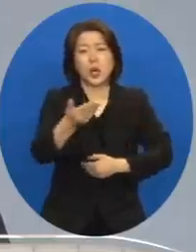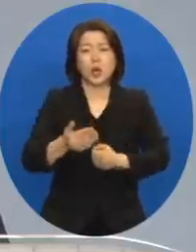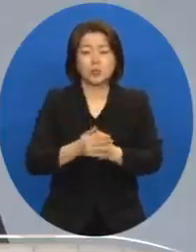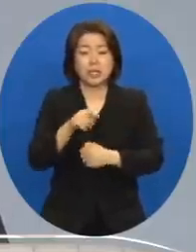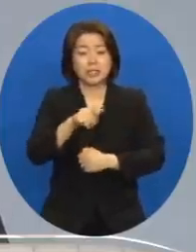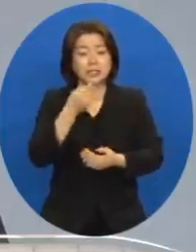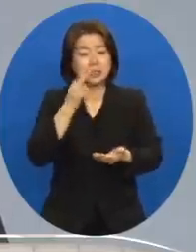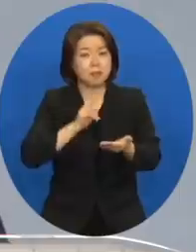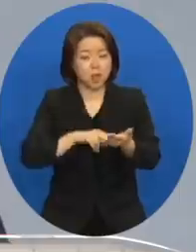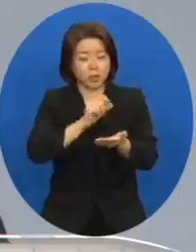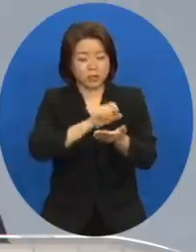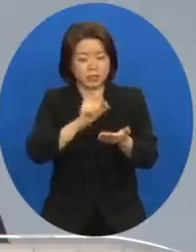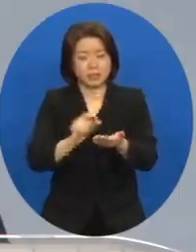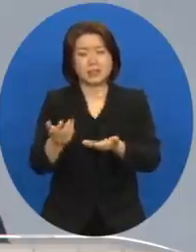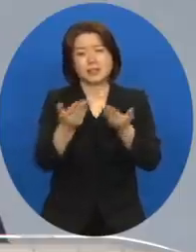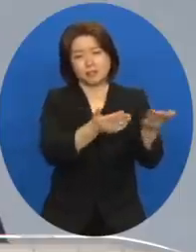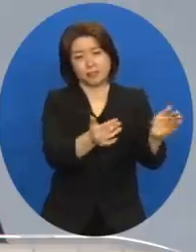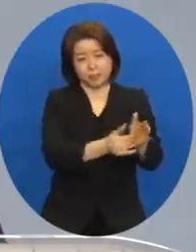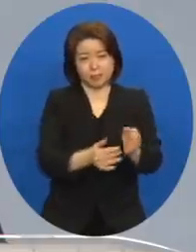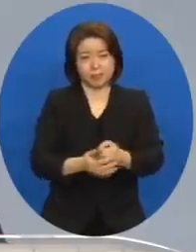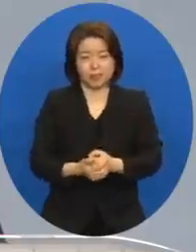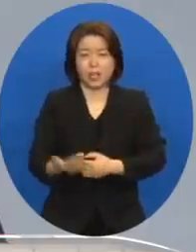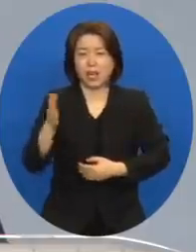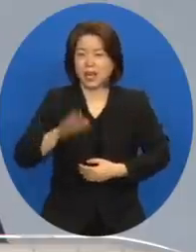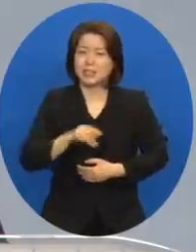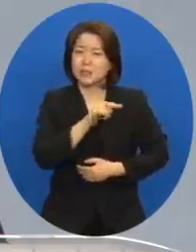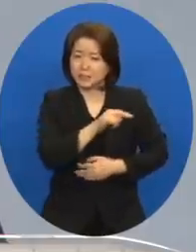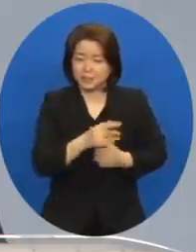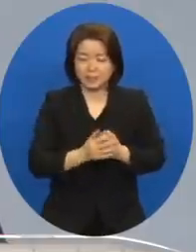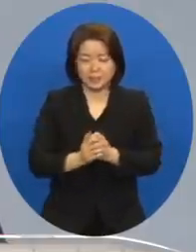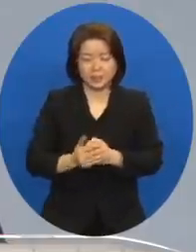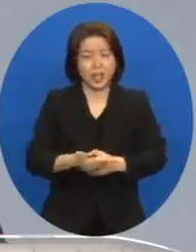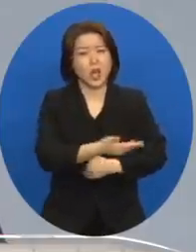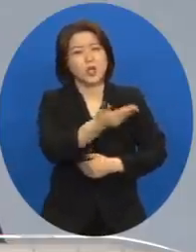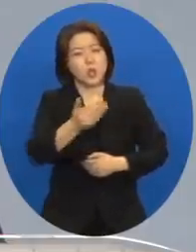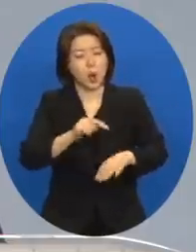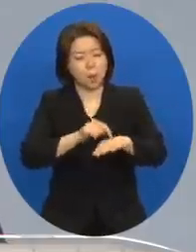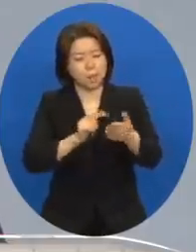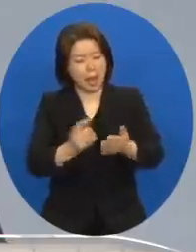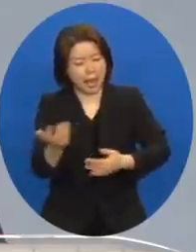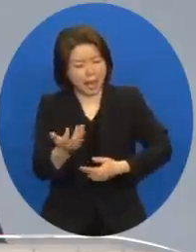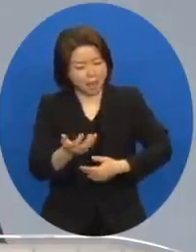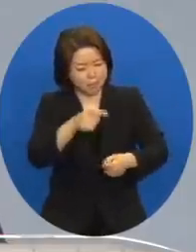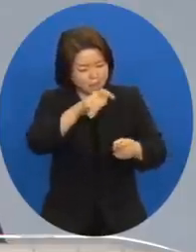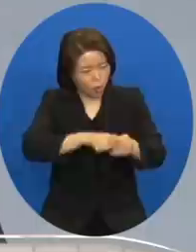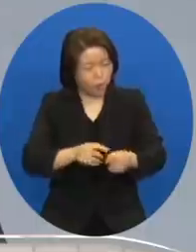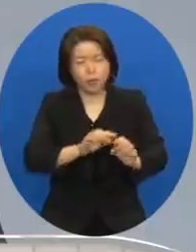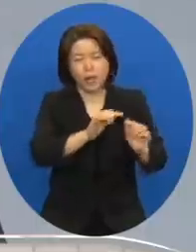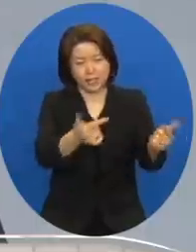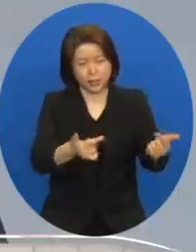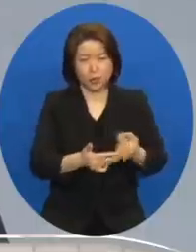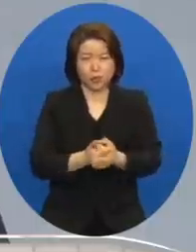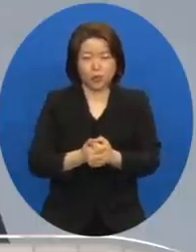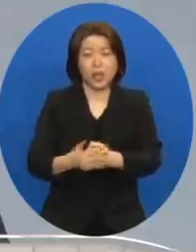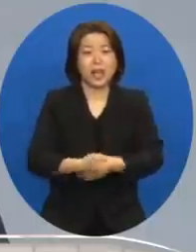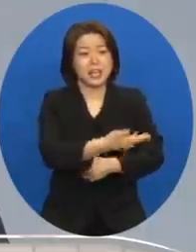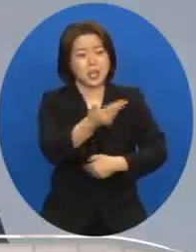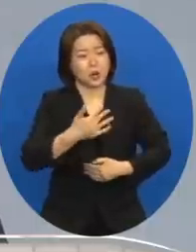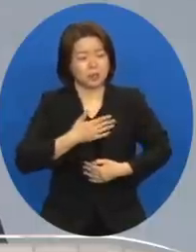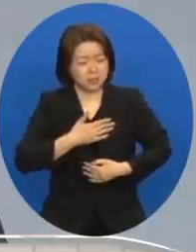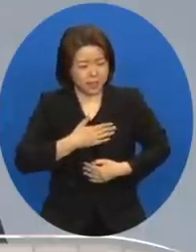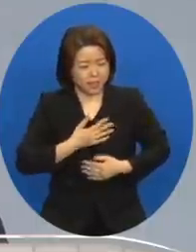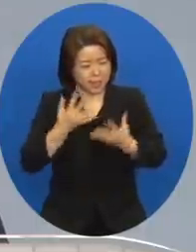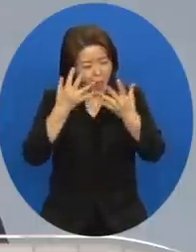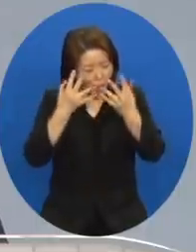편지를 썼습니다 그러나 그것은 여러분을 마음 아프게 하려고 한 것이 아니라 여러분을 내가